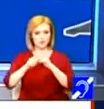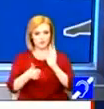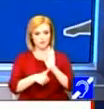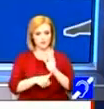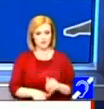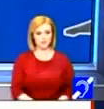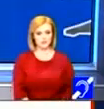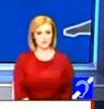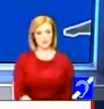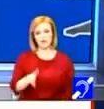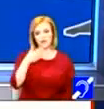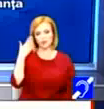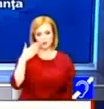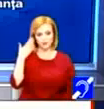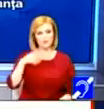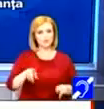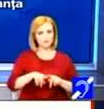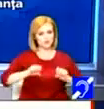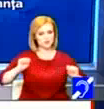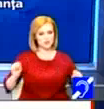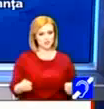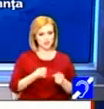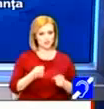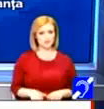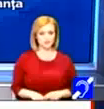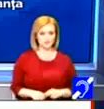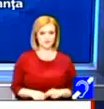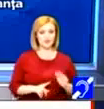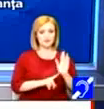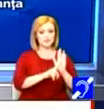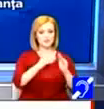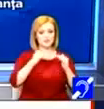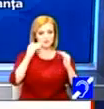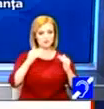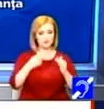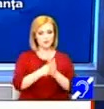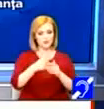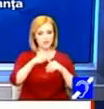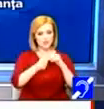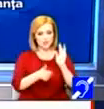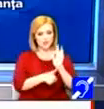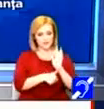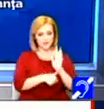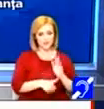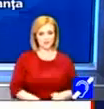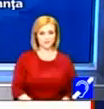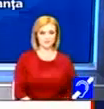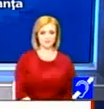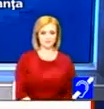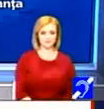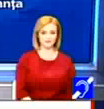16 grade Celsius. Și în România vremea se va răci brusc, temperaturile nu vor depăși 16 grade, iar la această oră